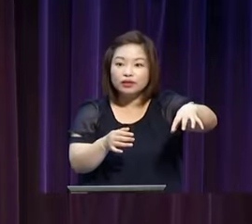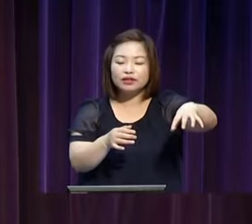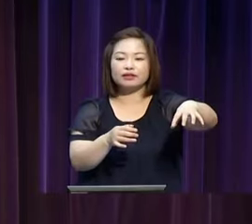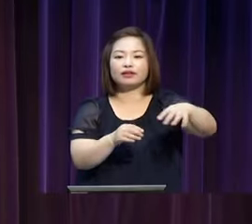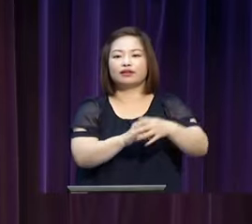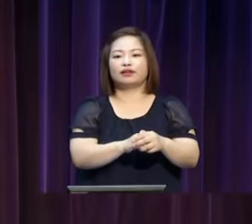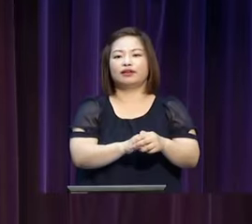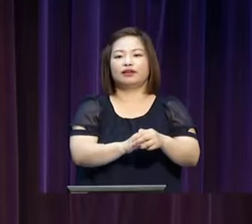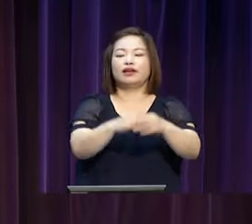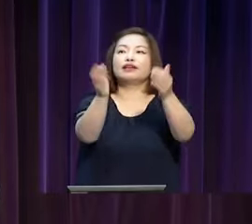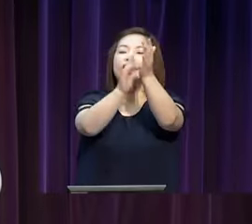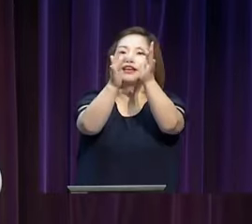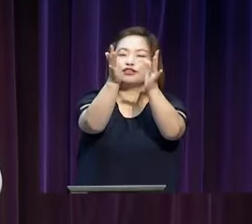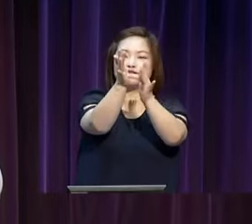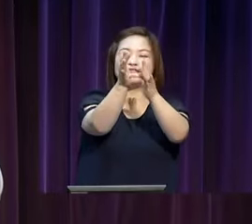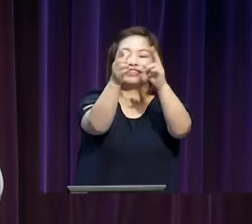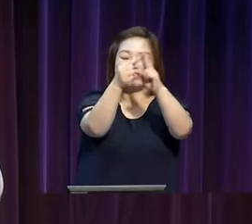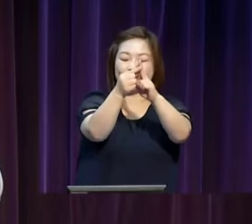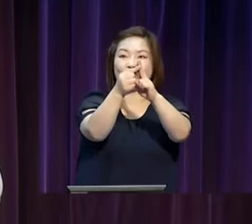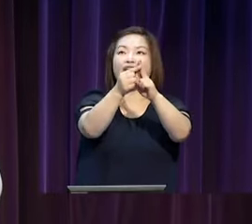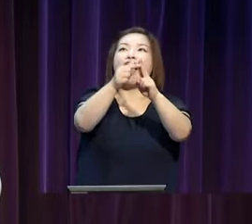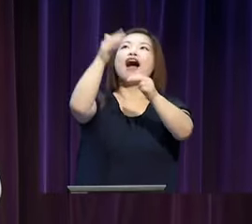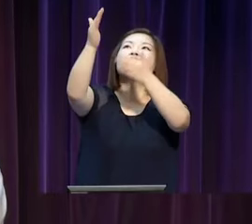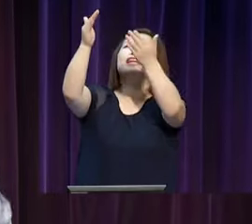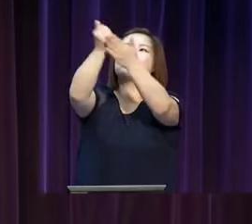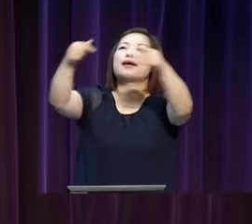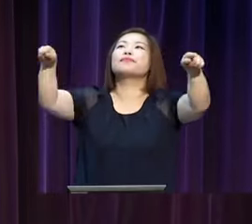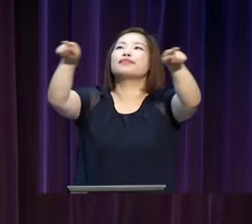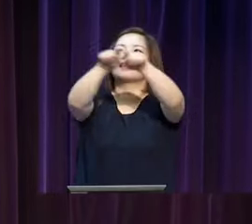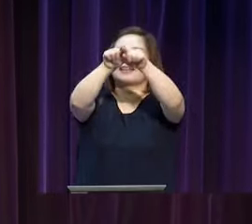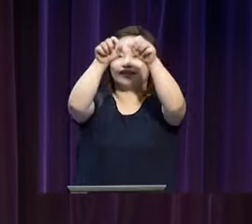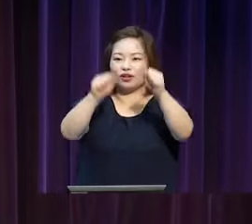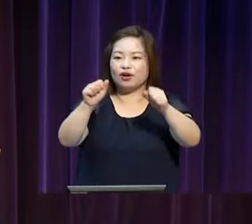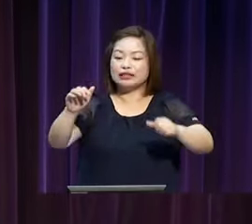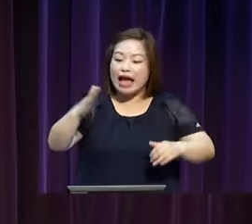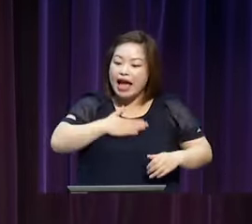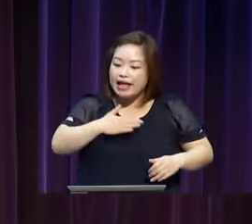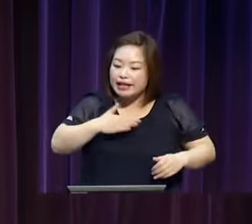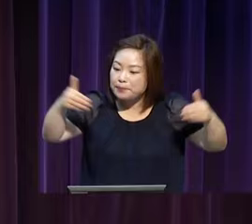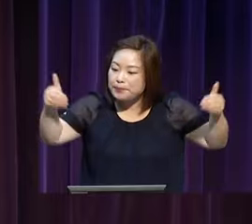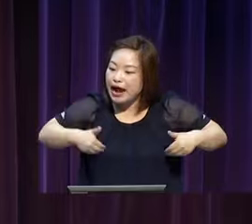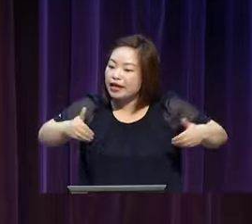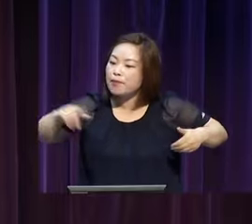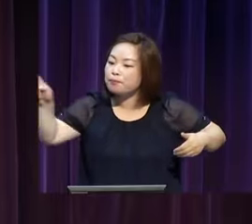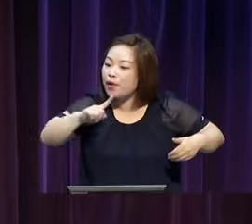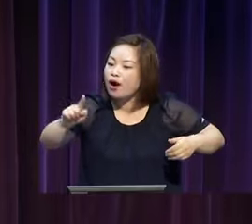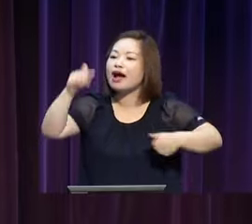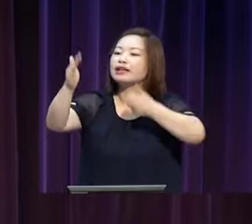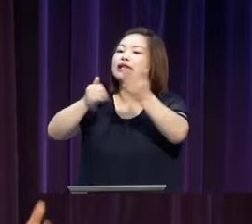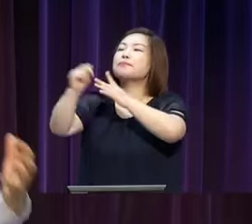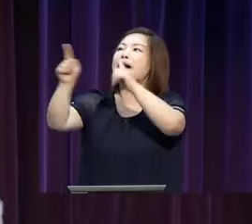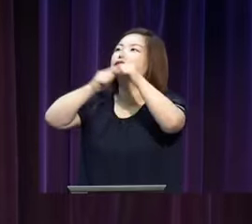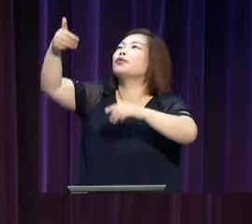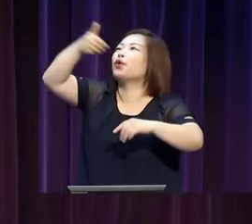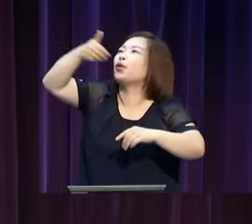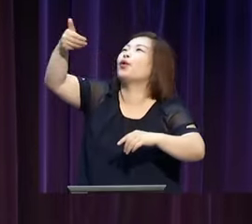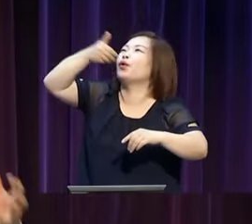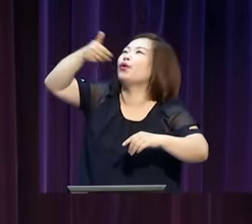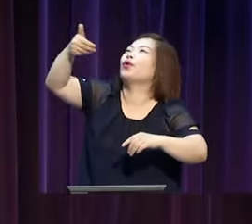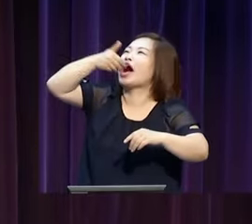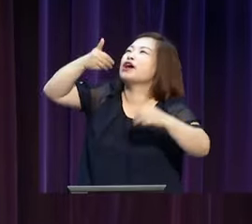거기에 예수님, 하나님이 같이 계셔서 우리에게 필요한 것들을 공급을 해주세요. 그걸